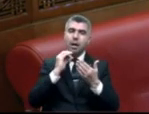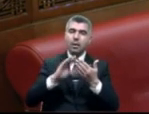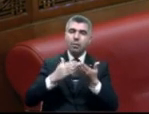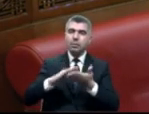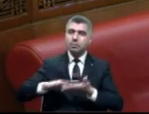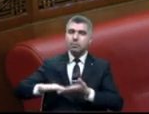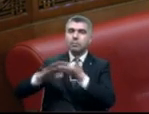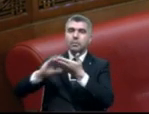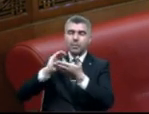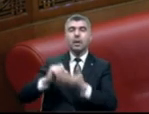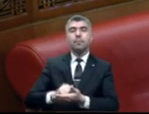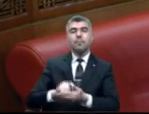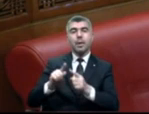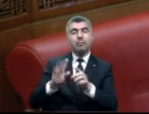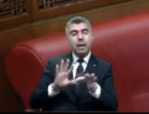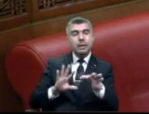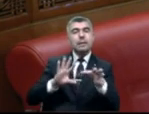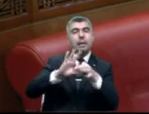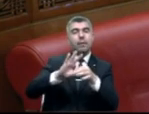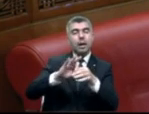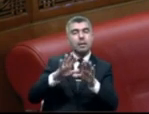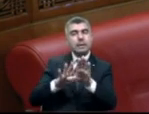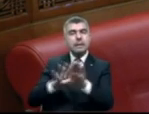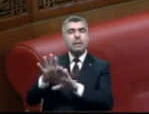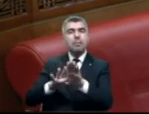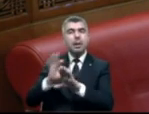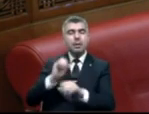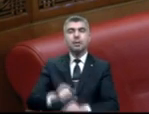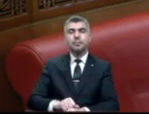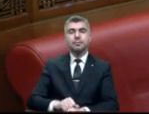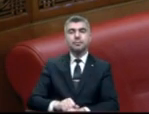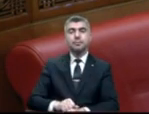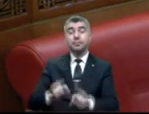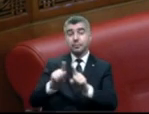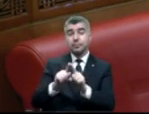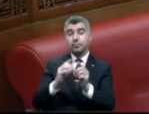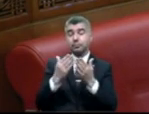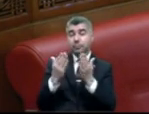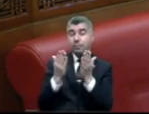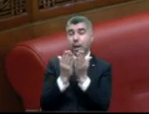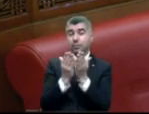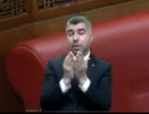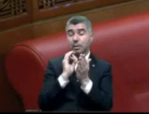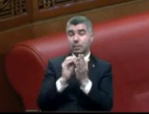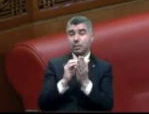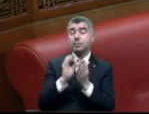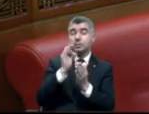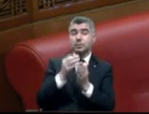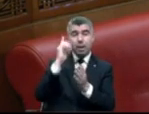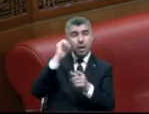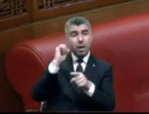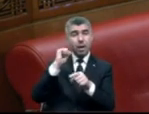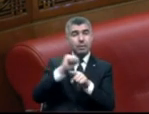إلى المهنيين، وذلك في إطار اتفاقيات التدبير المفوض. وتعد هذه المعاهد نموذجا لترسيخ